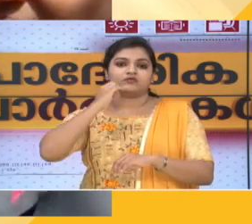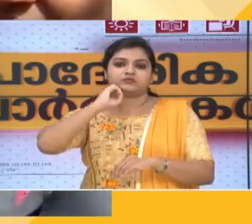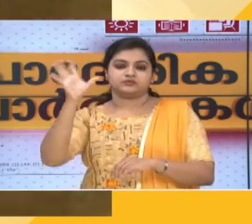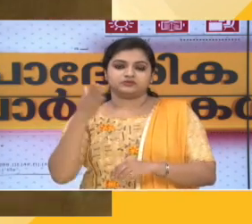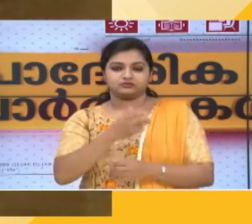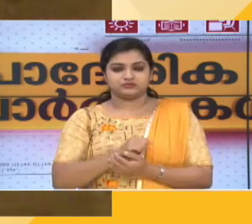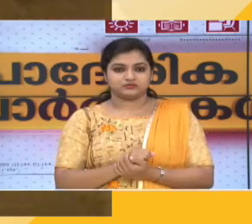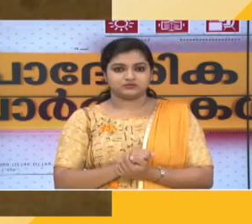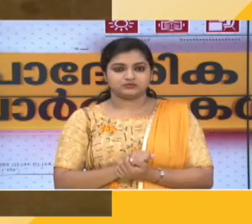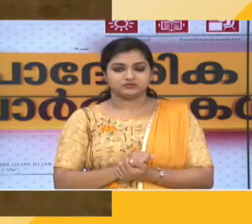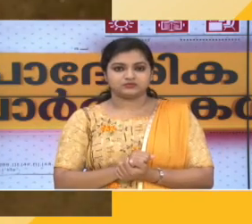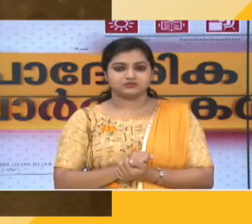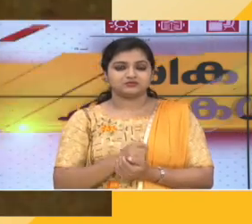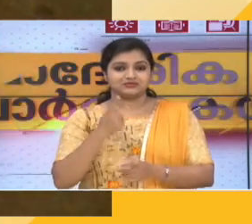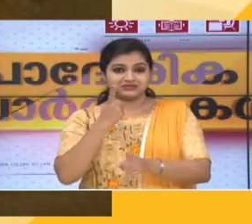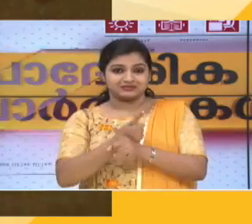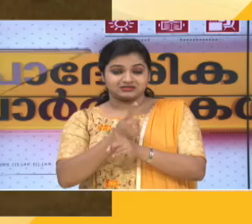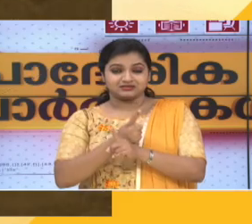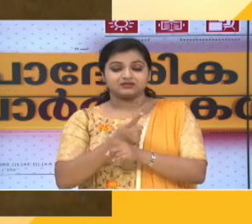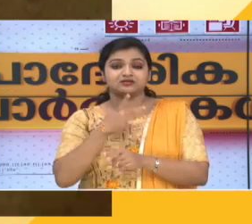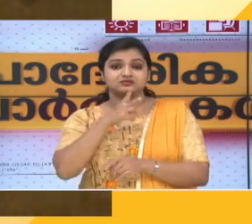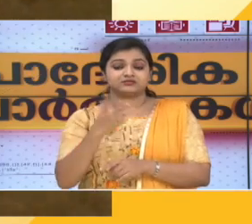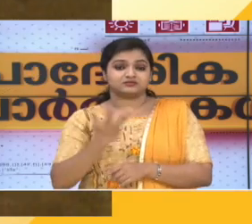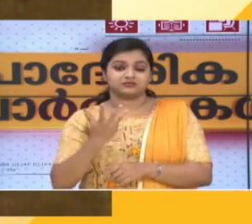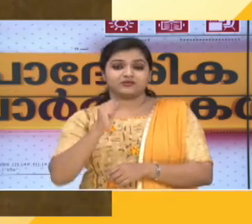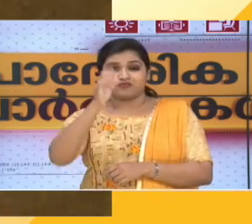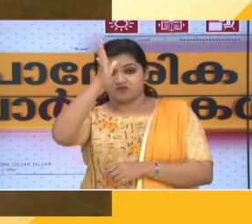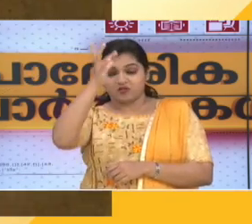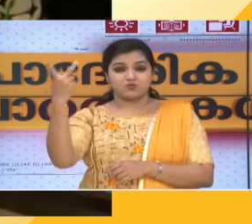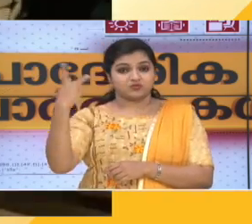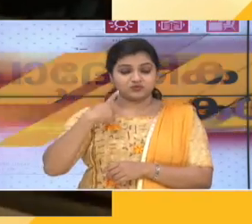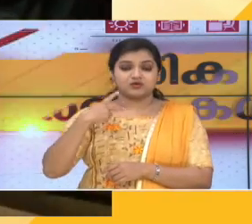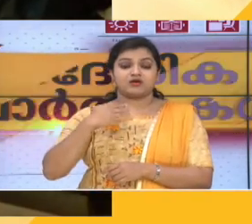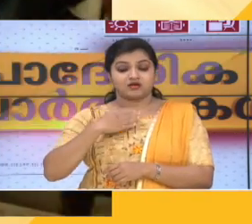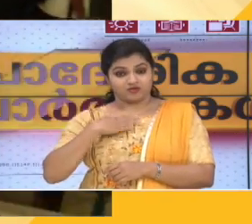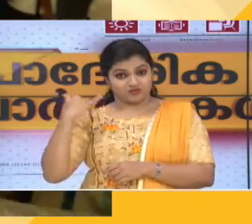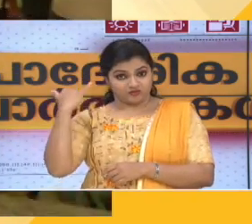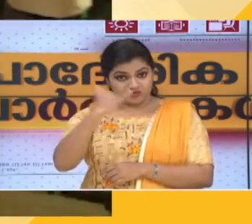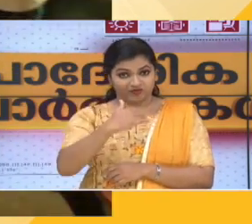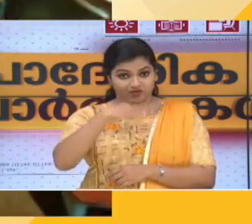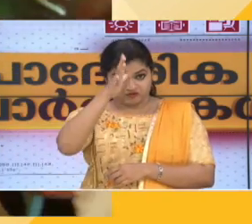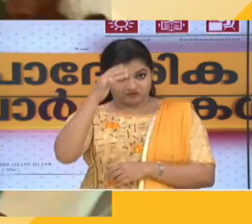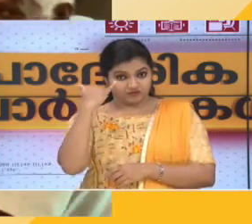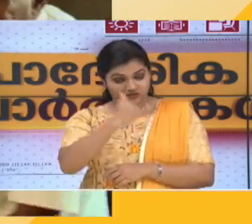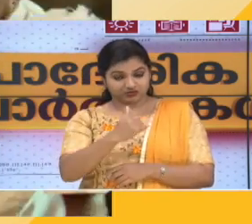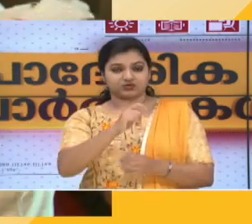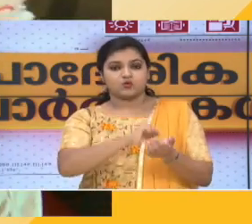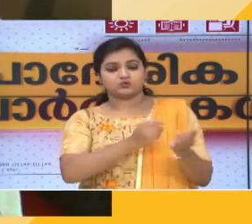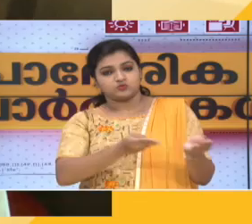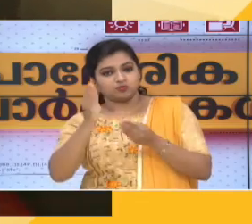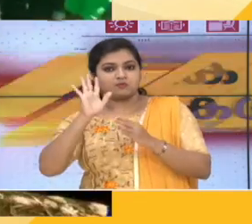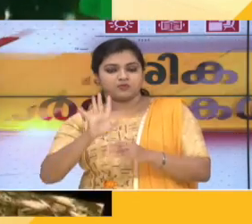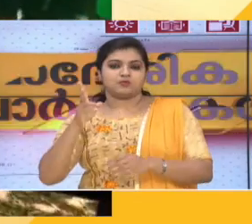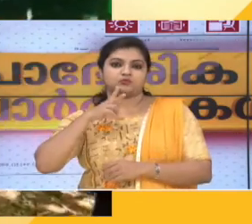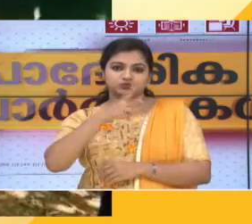വന്നിട്ട് കൊണ്ടുപോയത്. എന്നാൽ രക്ഷിതാവ് താൻ വന്ന ശേഷം ആശുപത്രിയിൽ കൊണ്ടുപോകാം എന്ന് അറിയിച്ചതിനാലാണ് 5 മിനിറ്റോളം കാത്തിരുന്നതെന്നാണ് സ്കൂളിലെ പ്രധാന അധ്യാപകൻ